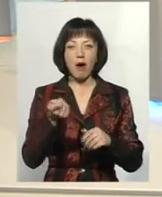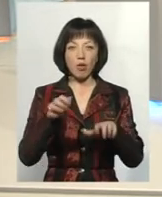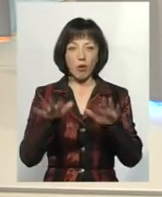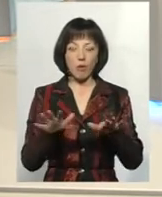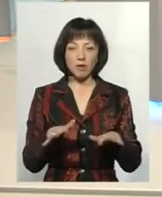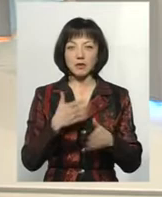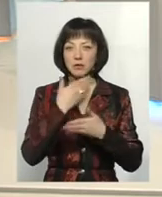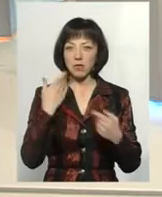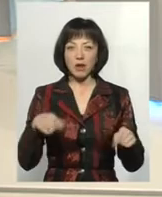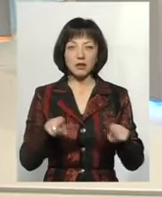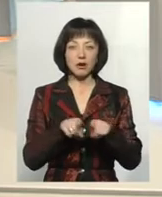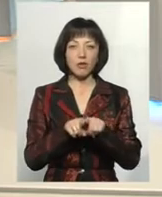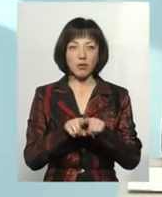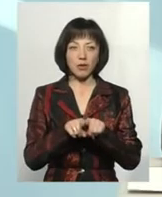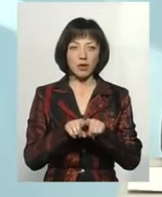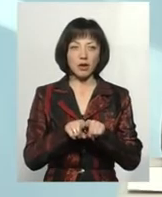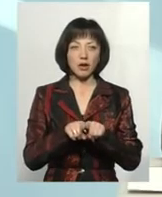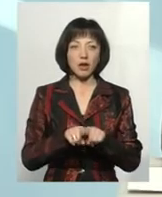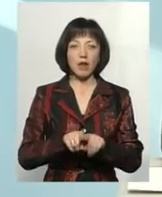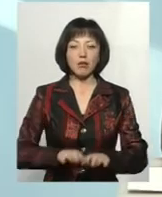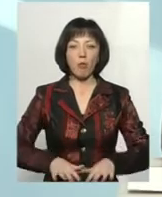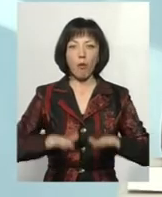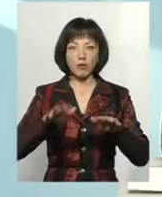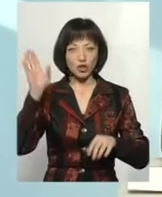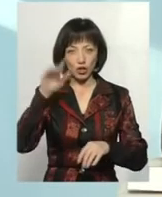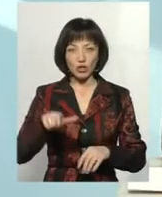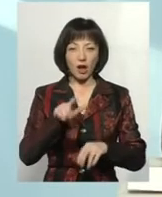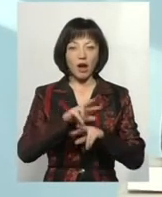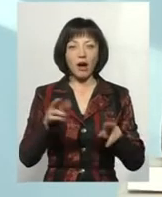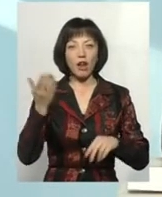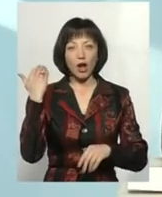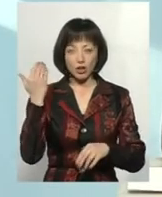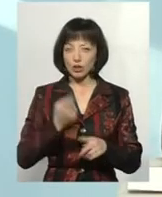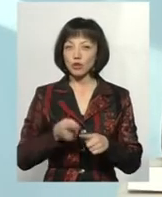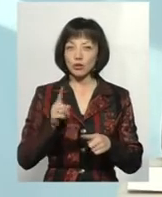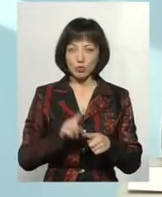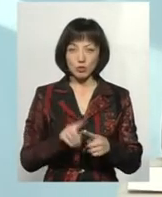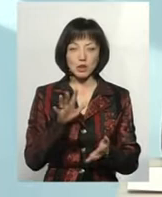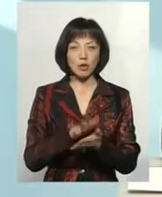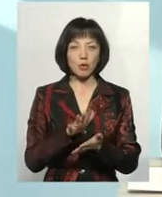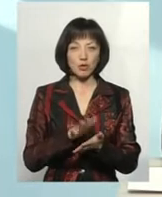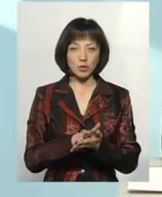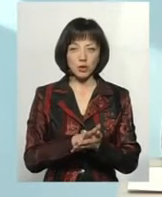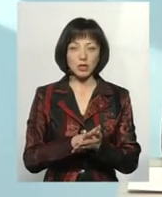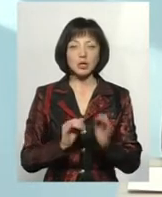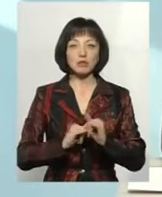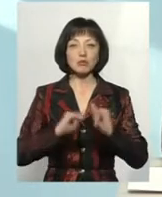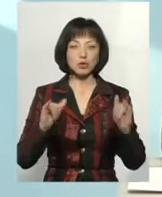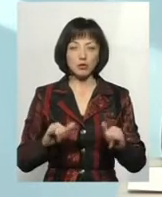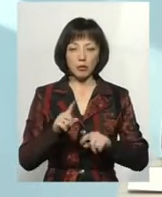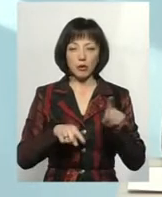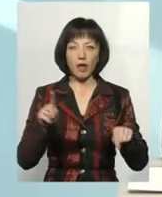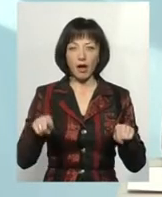немає такої розбавленості в річках, немає наповненості в річках, як раніше. І тому забруднення, воно збільшується по